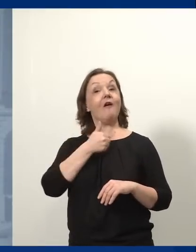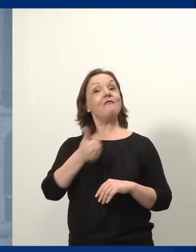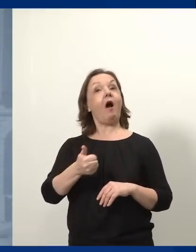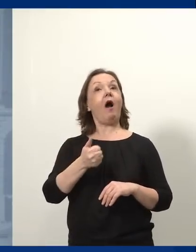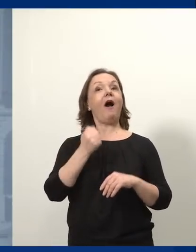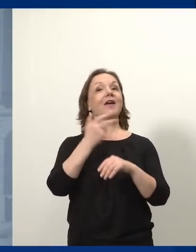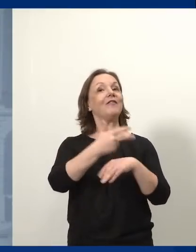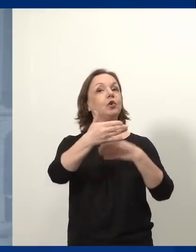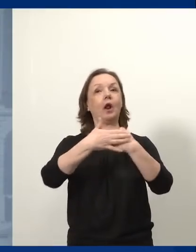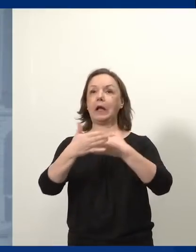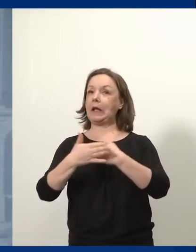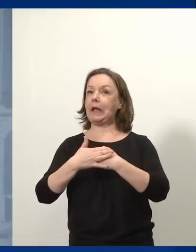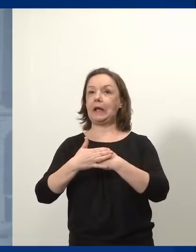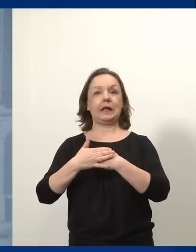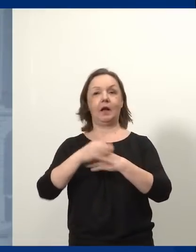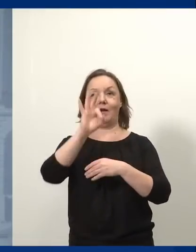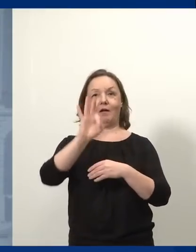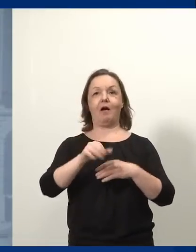ravintolat olisivat kiinni